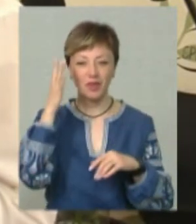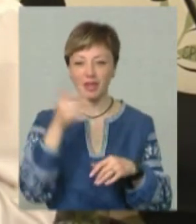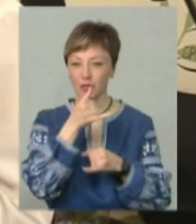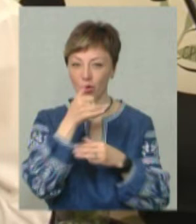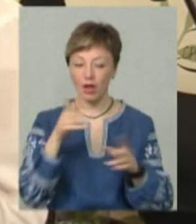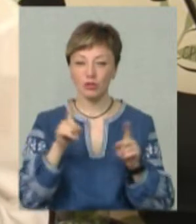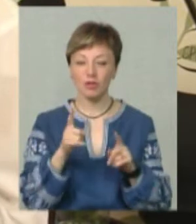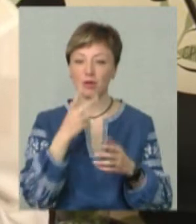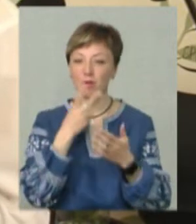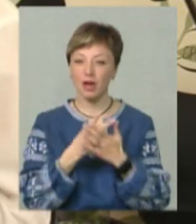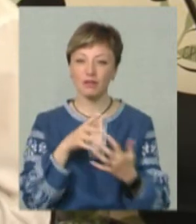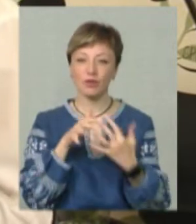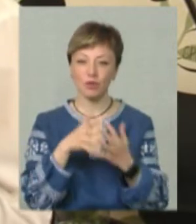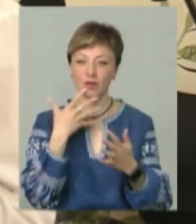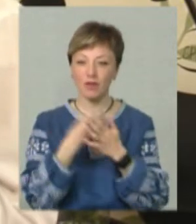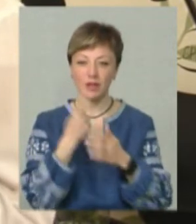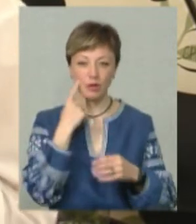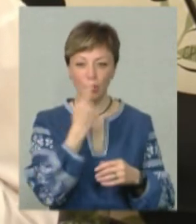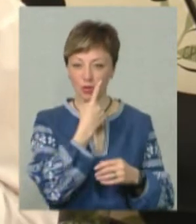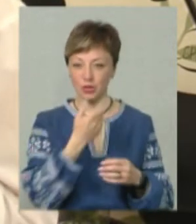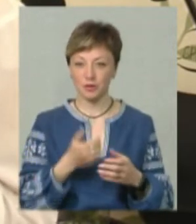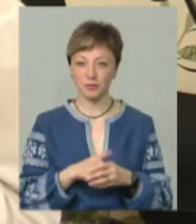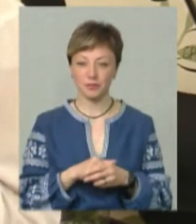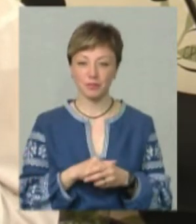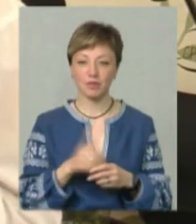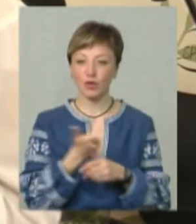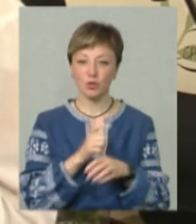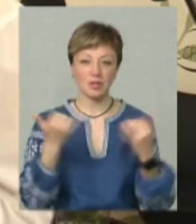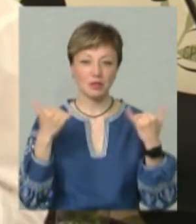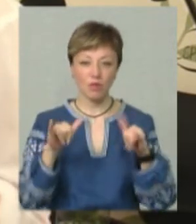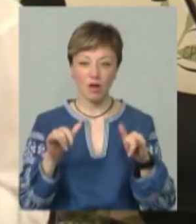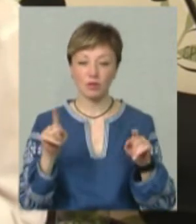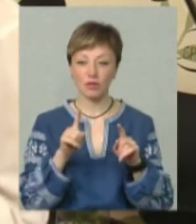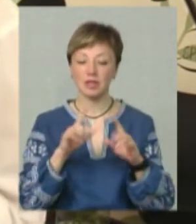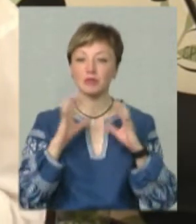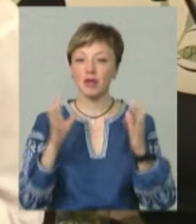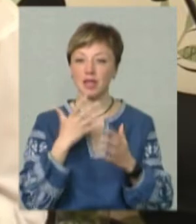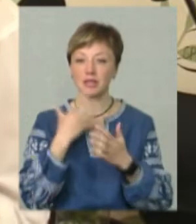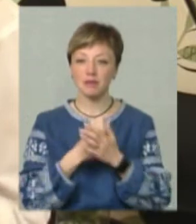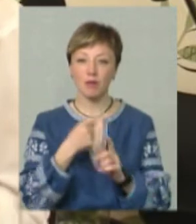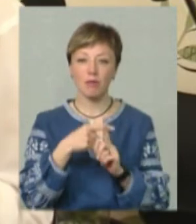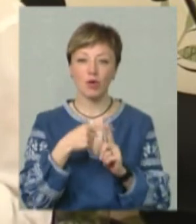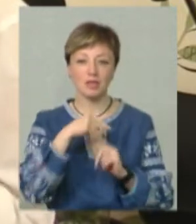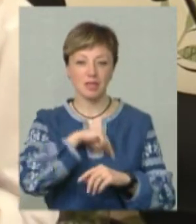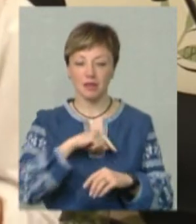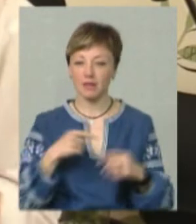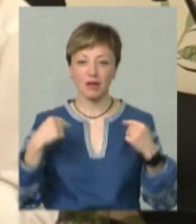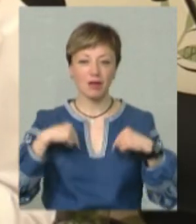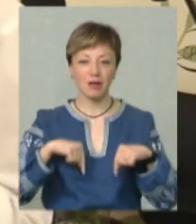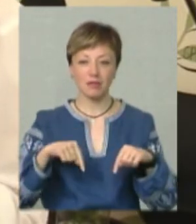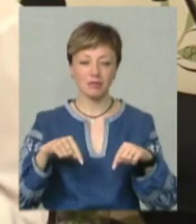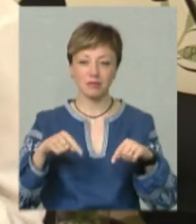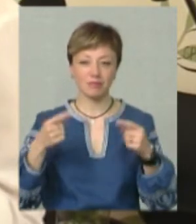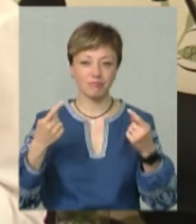могла, що вона бачила війну на власні очі. І я дуже здивувалася, що вона зберегла свій позитив, не впала у